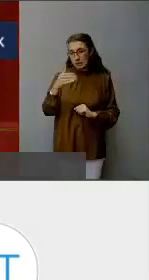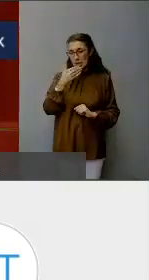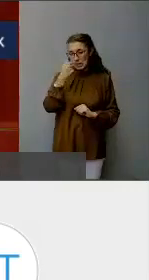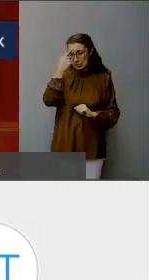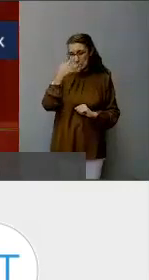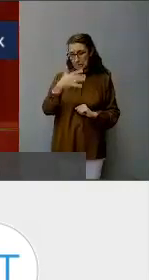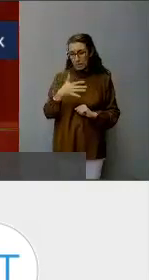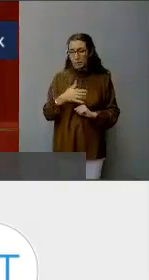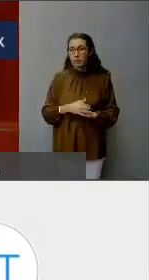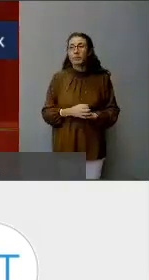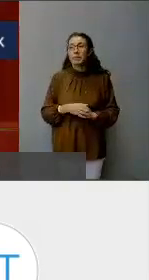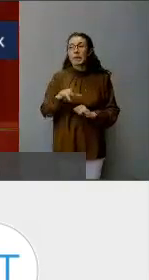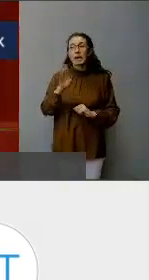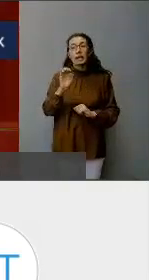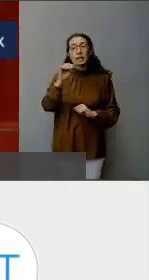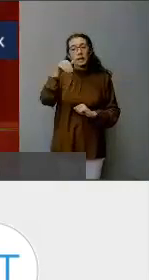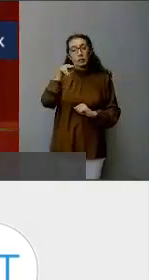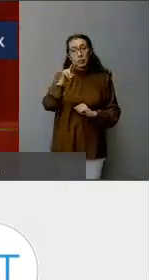remuzzi